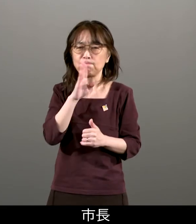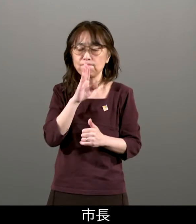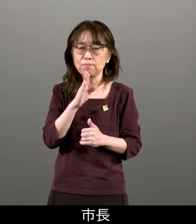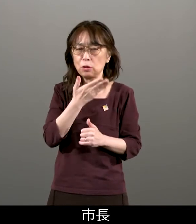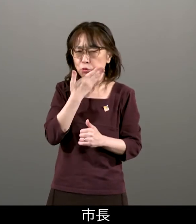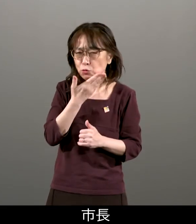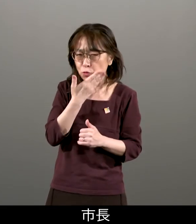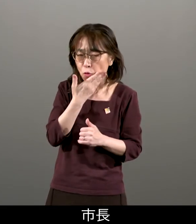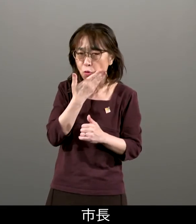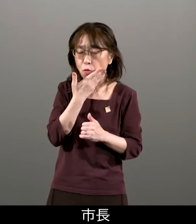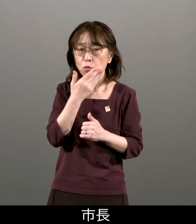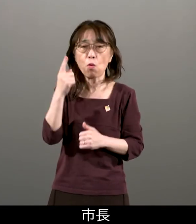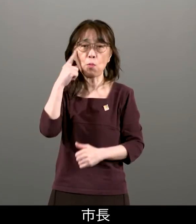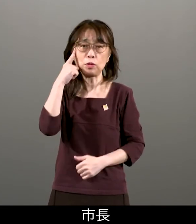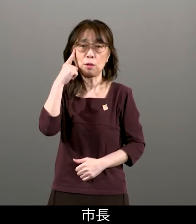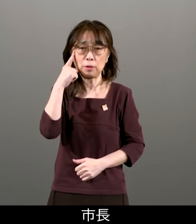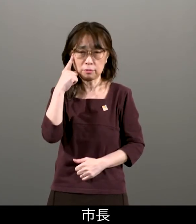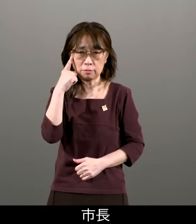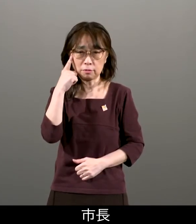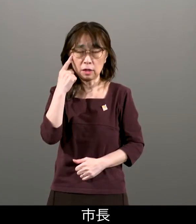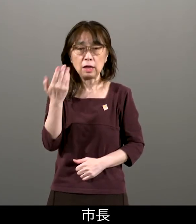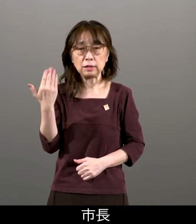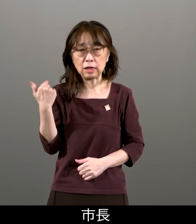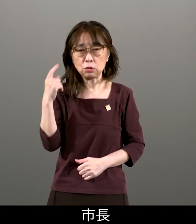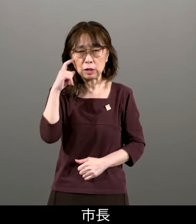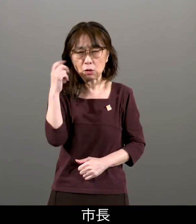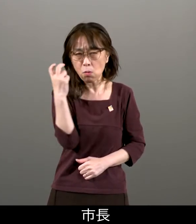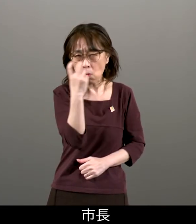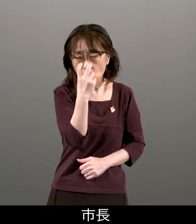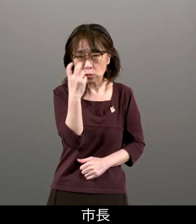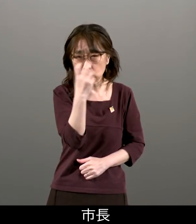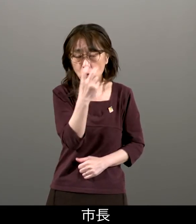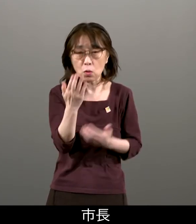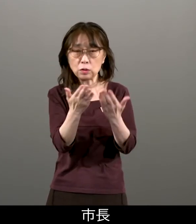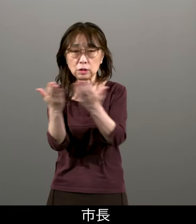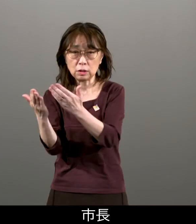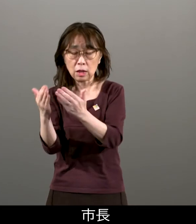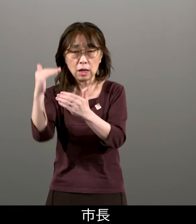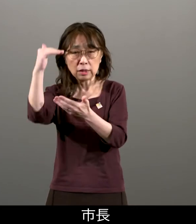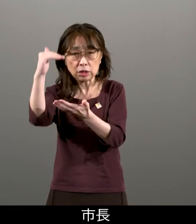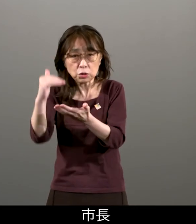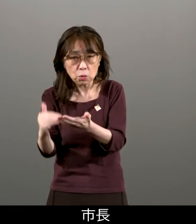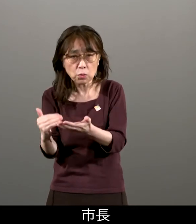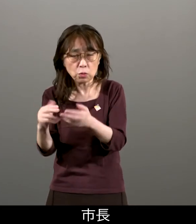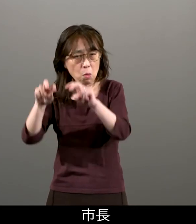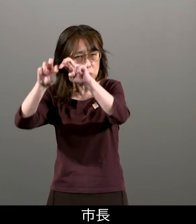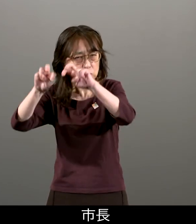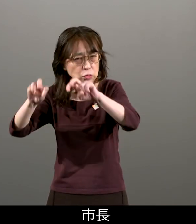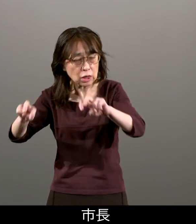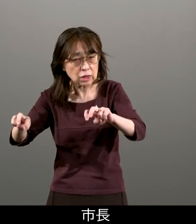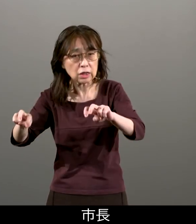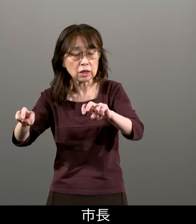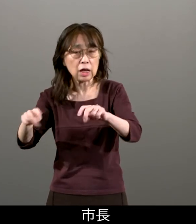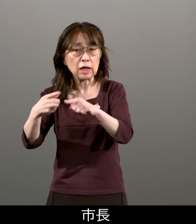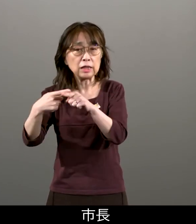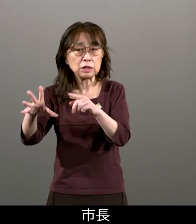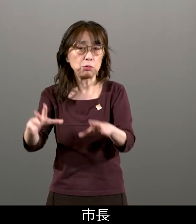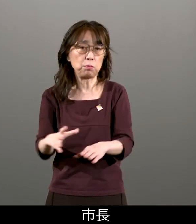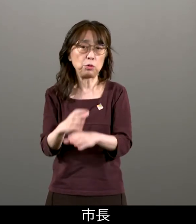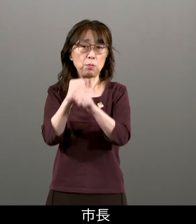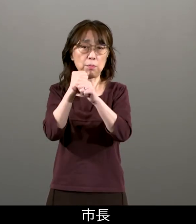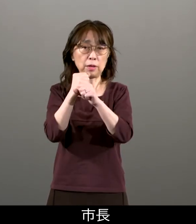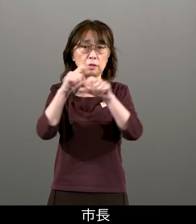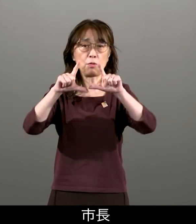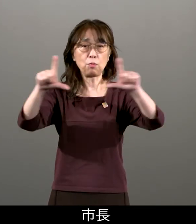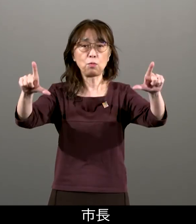えております。先日の意向調査の設問の分析詳細が一部まとまりましたので、ご